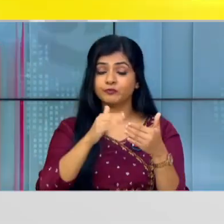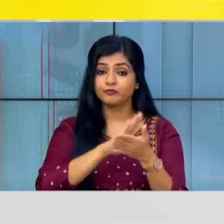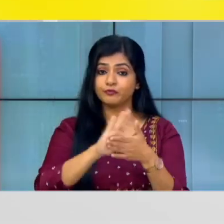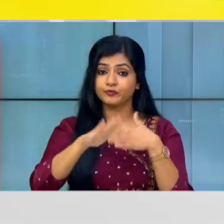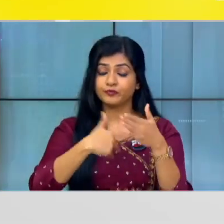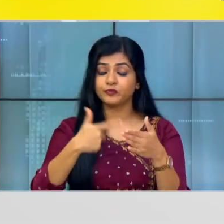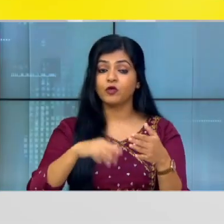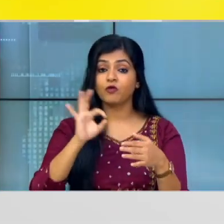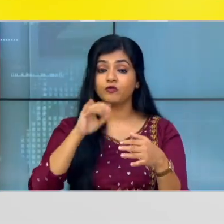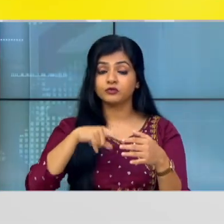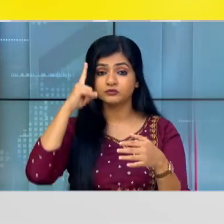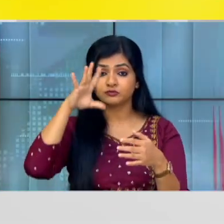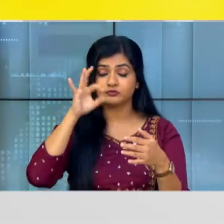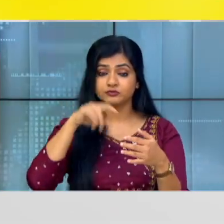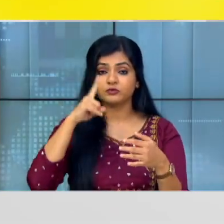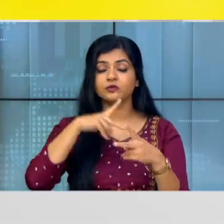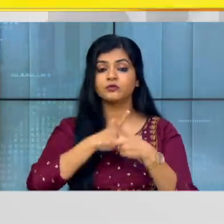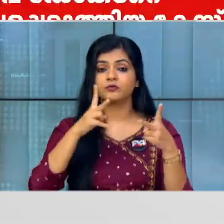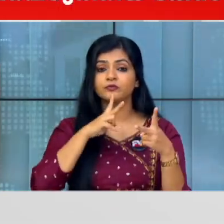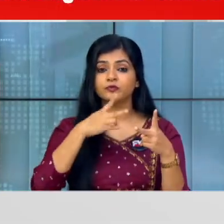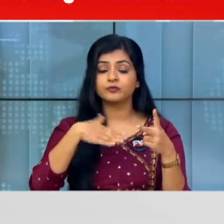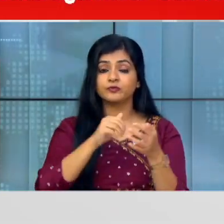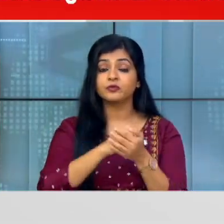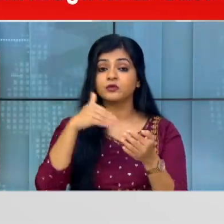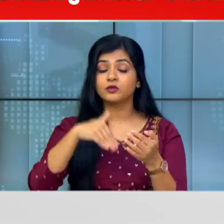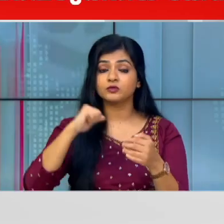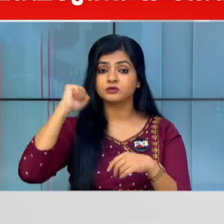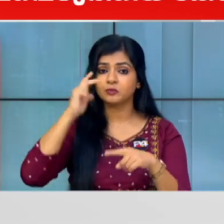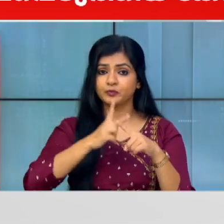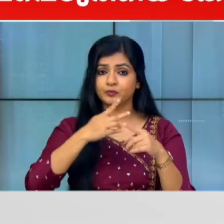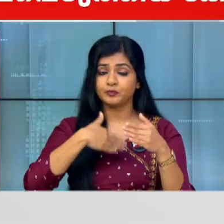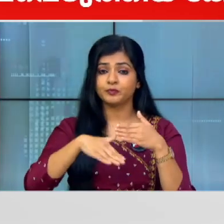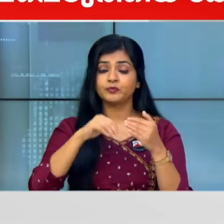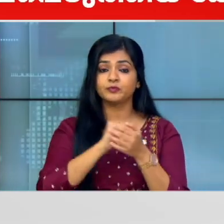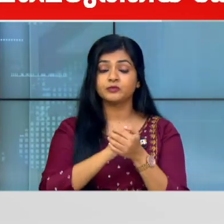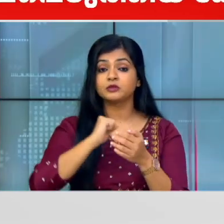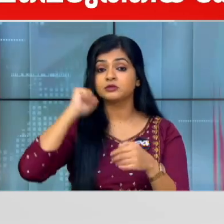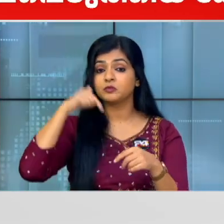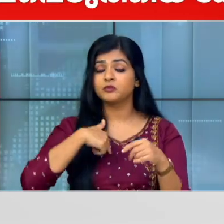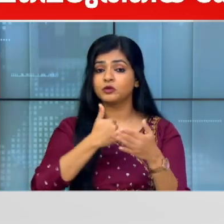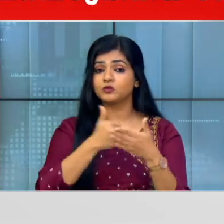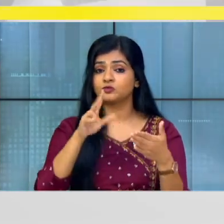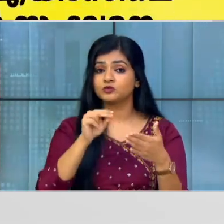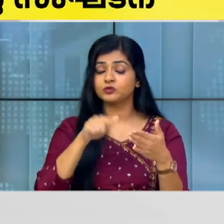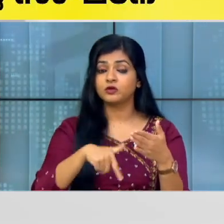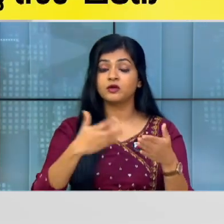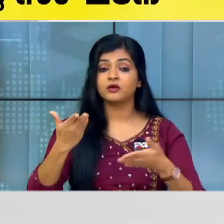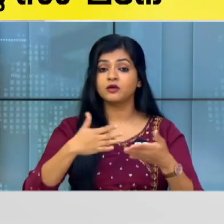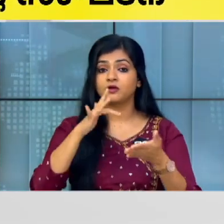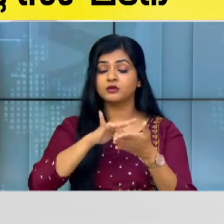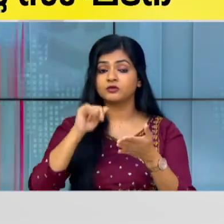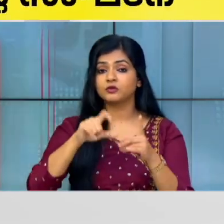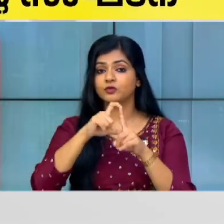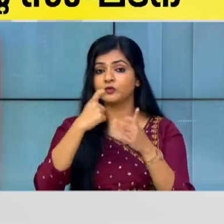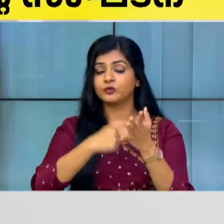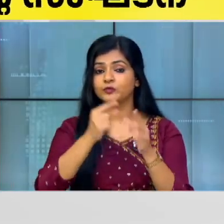ശേഷമായിരിക്കും ഔദ്യോഗികമായി ഈ തീരുമാനം പ്രഖ്യാപിക്കുക. നിലവിൽ ഇപ്പോഴും തങ്ങൾ എന്തായാലും സമരത്തിൽ നിന്നും പിന്നോട്ടില്ല എന്ന നിലപാടിൽ തന്നെ ഉറച്ചു